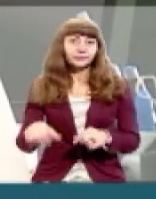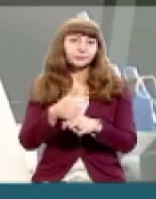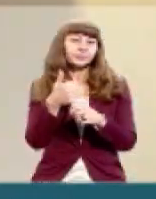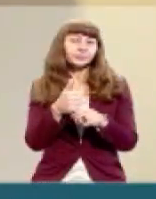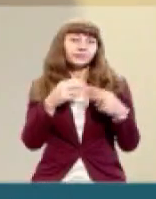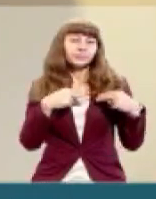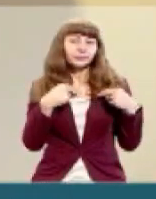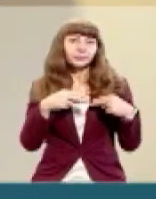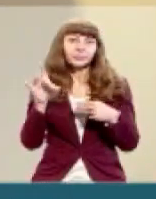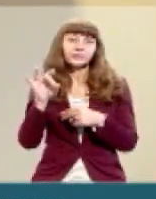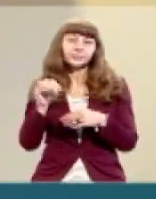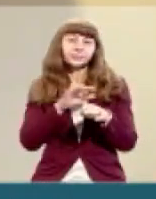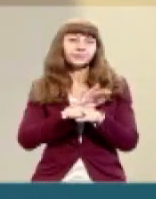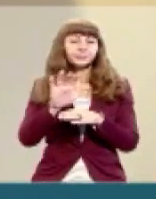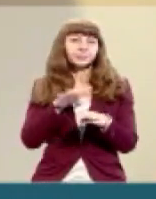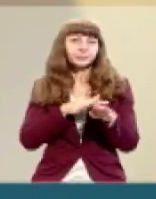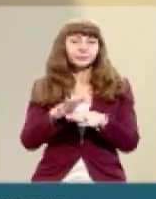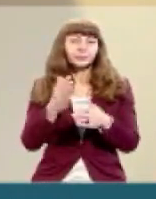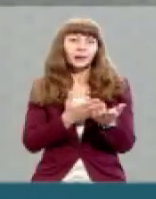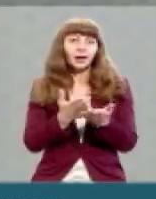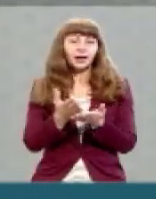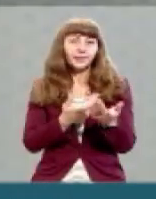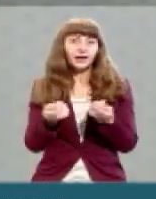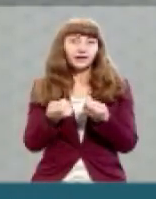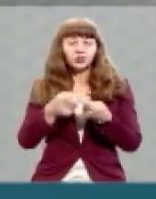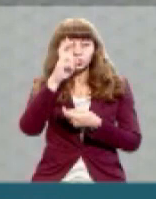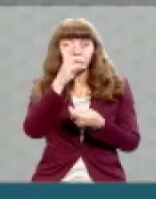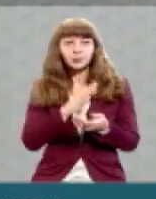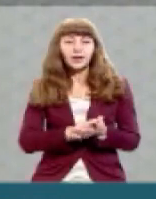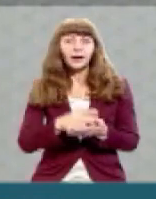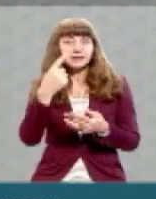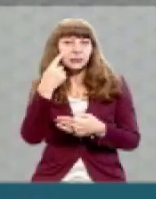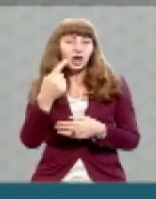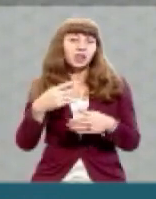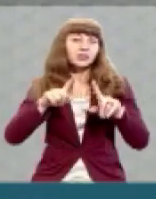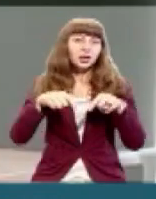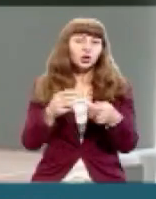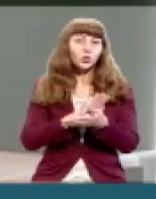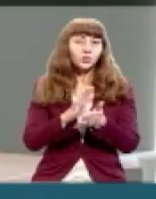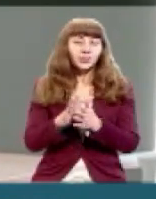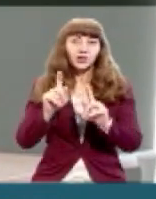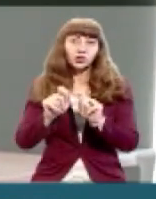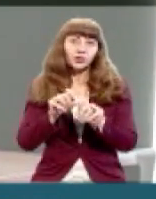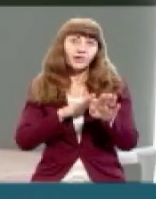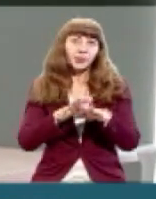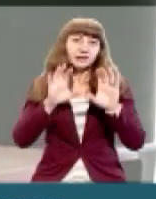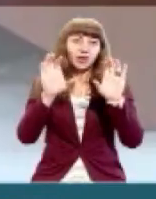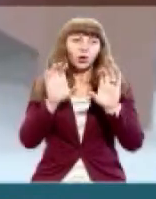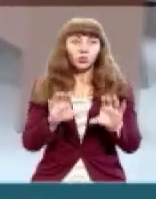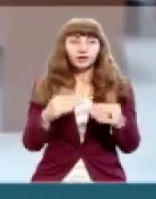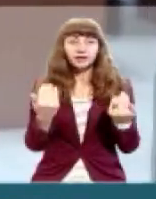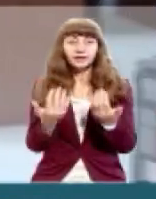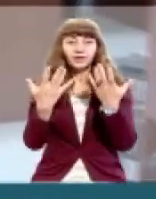Департаменттің негізгі қызметі мемлекеттік қызмет саласындағы саясатты іске асыруға, қызмет көрсету сапасын бағалауға және заңнаманың